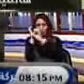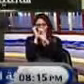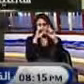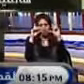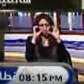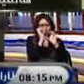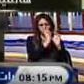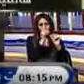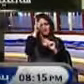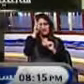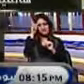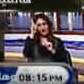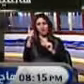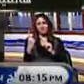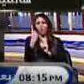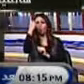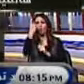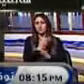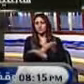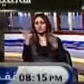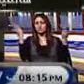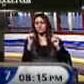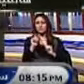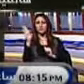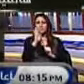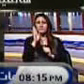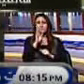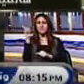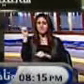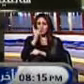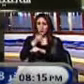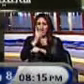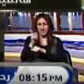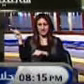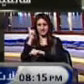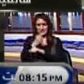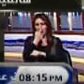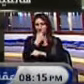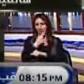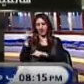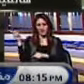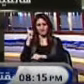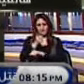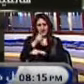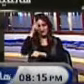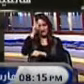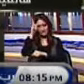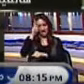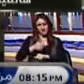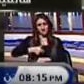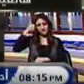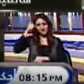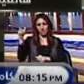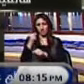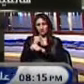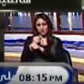بيها انفرادات صحفيه مناسبه. واحنا طبعا اتعلمنا الكلام ده عليك انت يا استاذ عمرو، لان طبعا انت قبل ما تكون اعلامي انت كنت صحفي وكنا